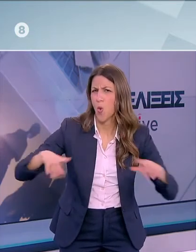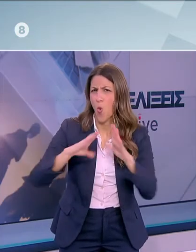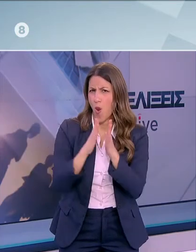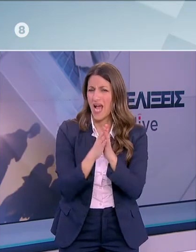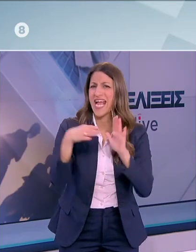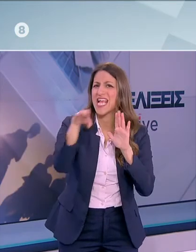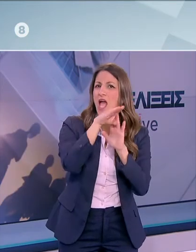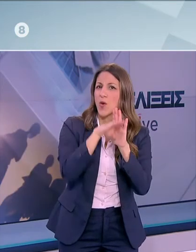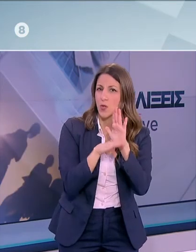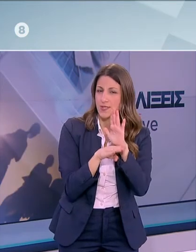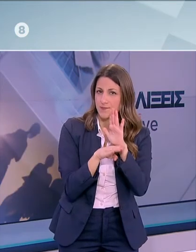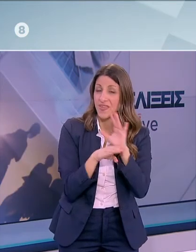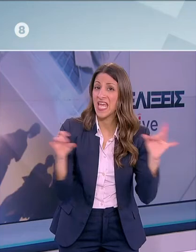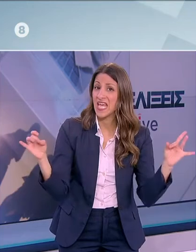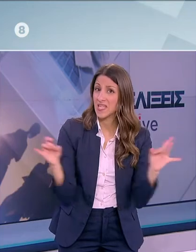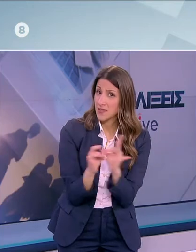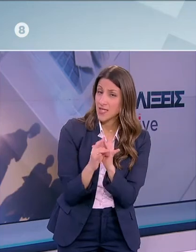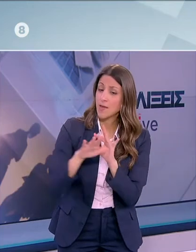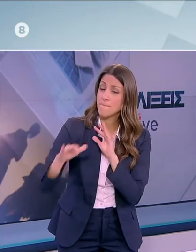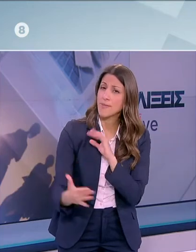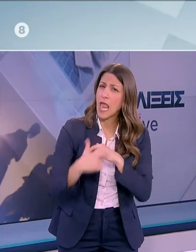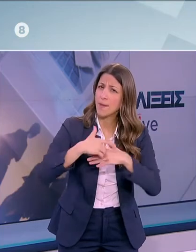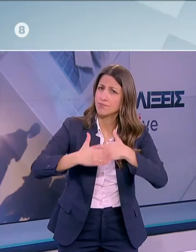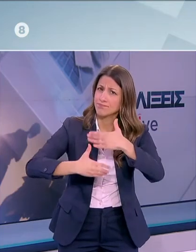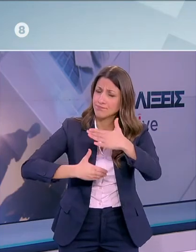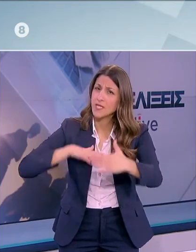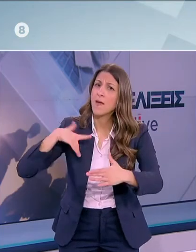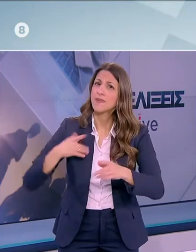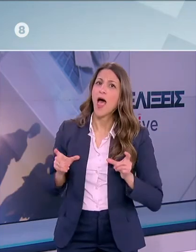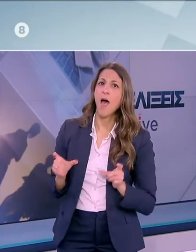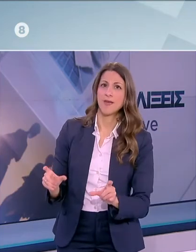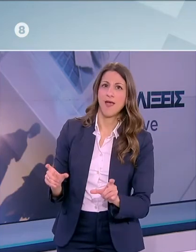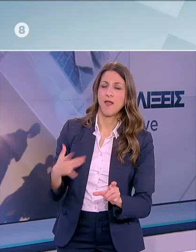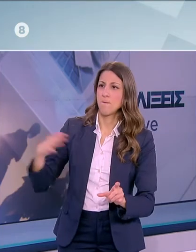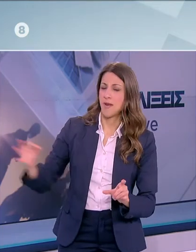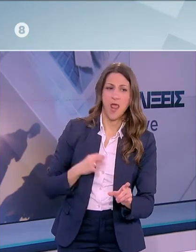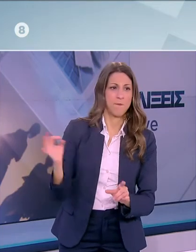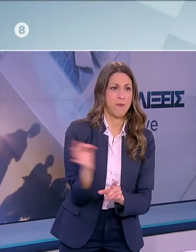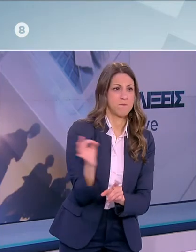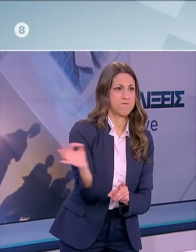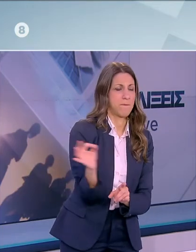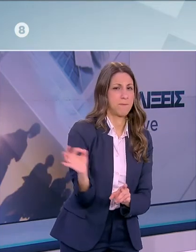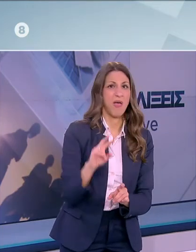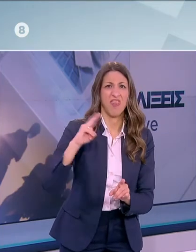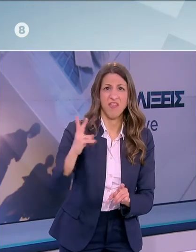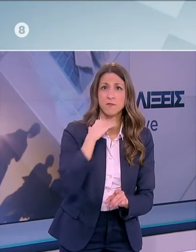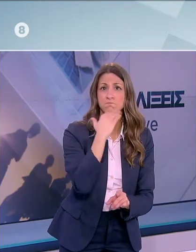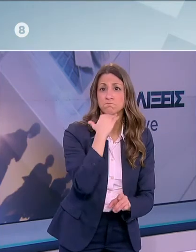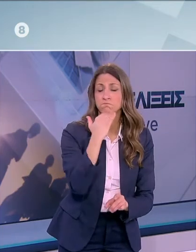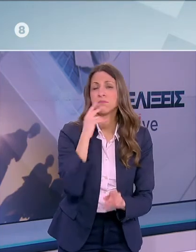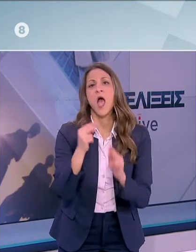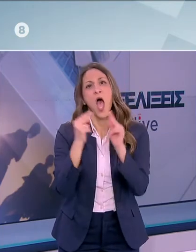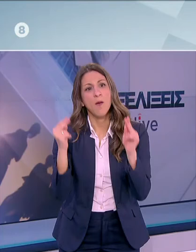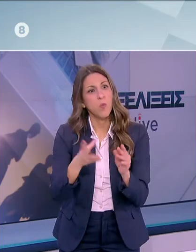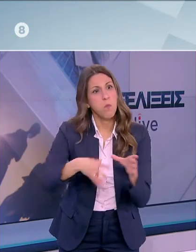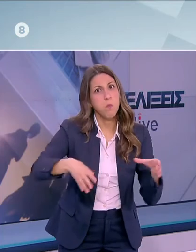θα αυξάνεται σιγά σιγά και η ανοσία. Θα το περνάνε κάποιοι, οι οποίοι θα γίνονται όλο και περισσότεροι. Αυτή τη στιγμή είναι λίγοι. Αλλά όταν θα